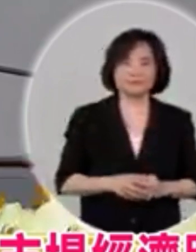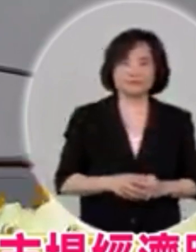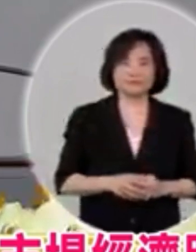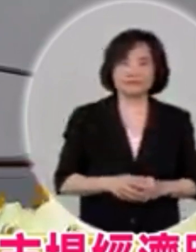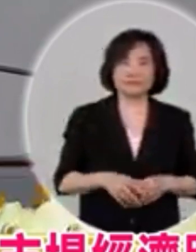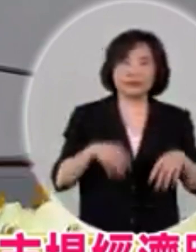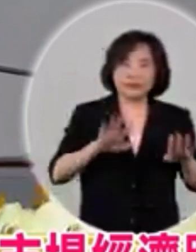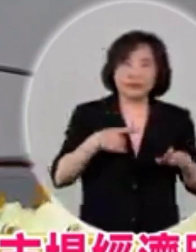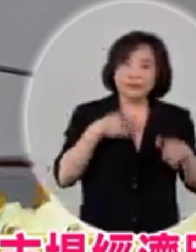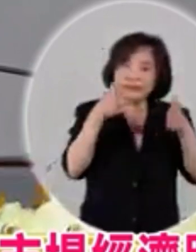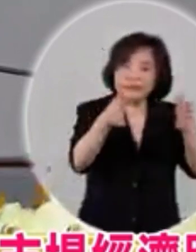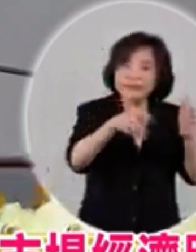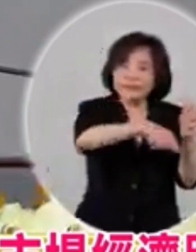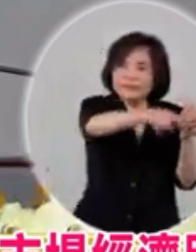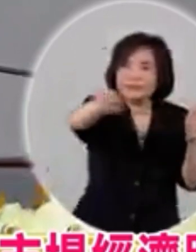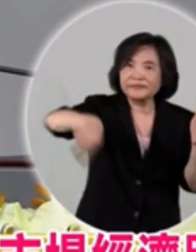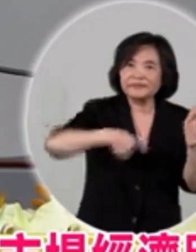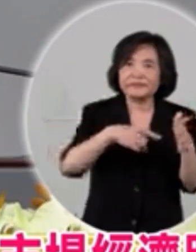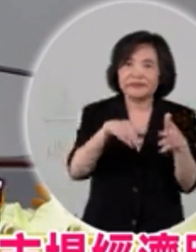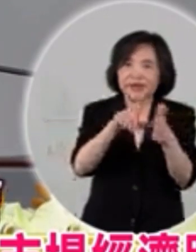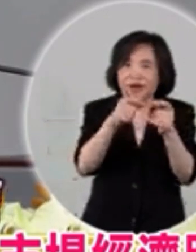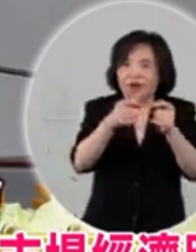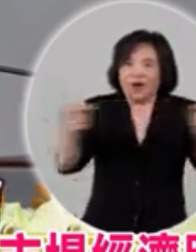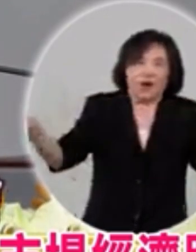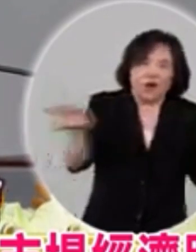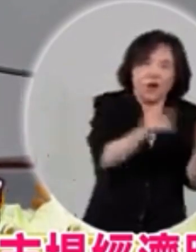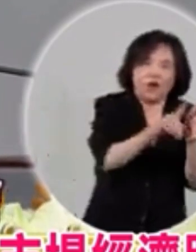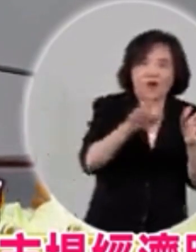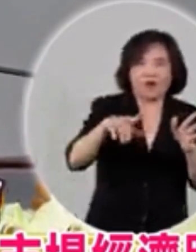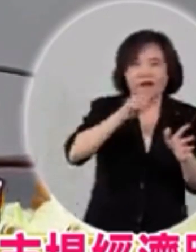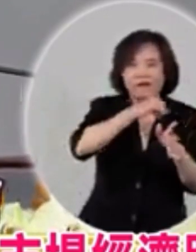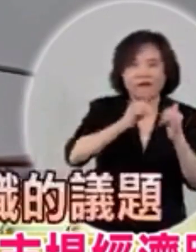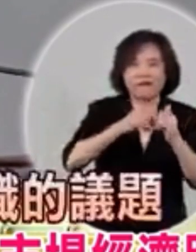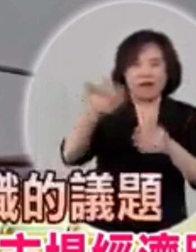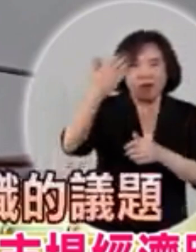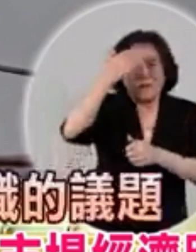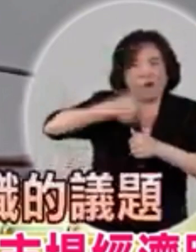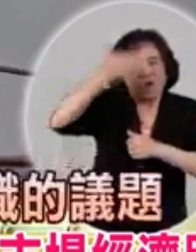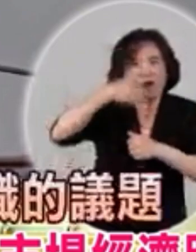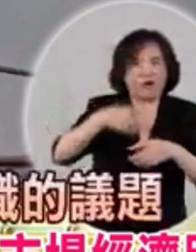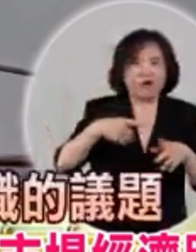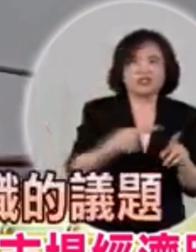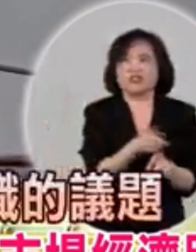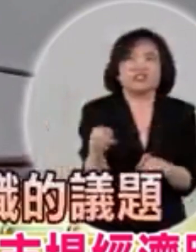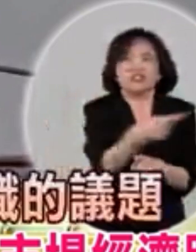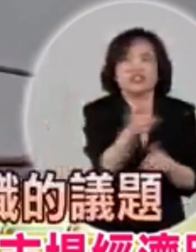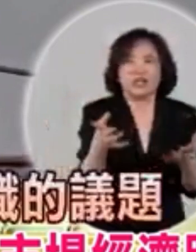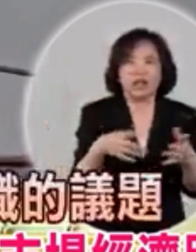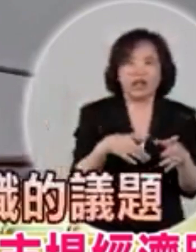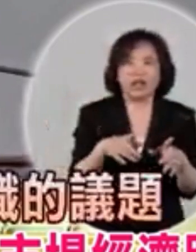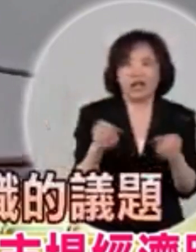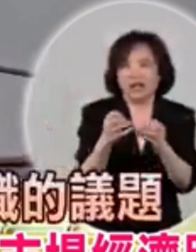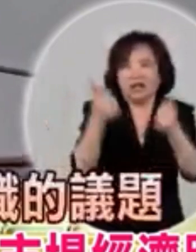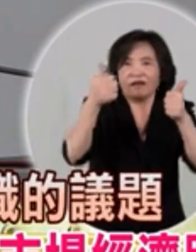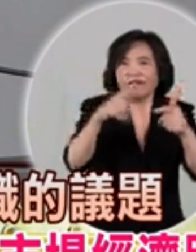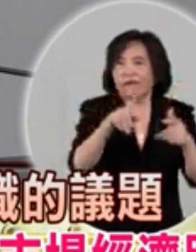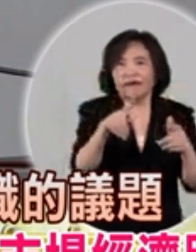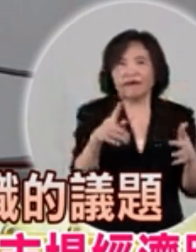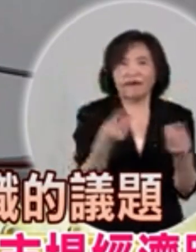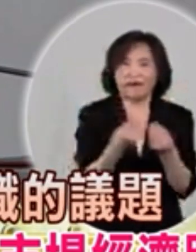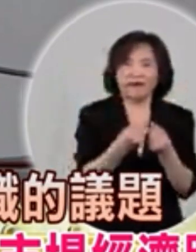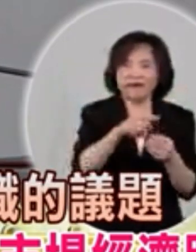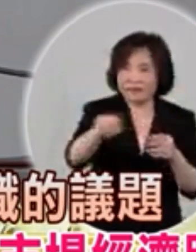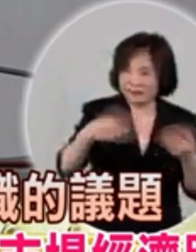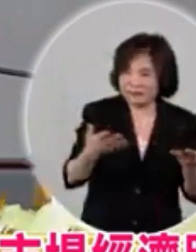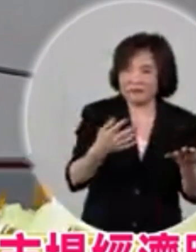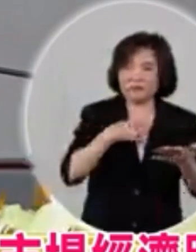须要面对那些长期困扰台湾社会、充满分歧、难以取得共识的议题，